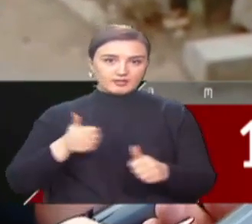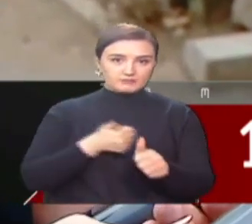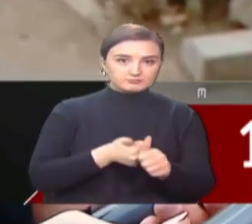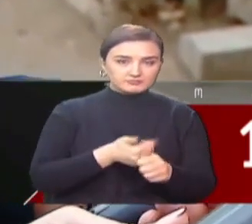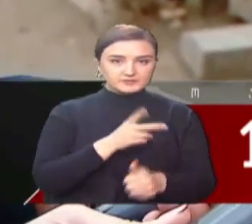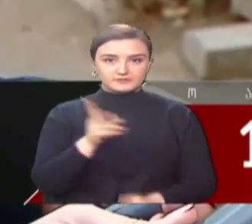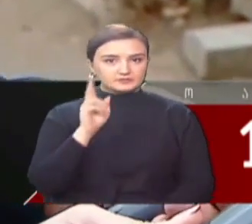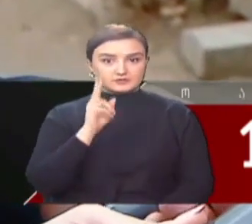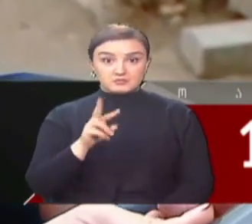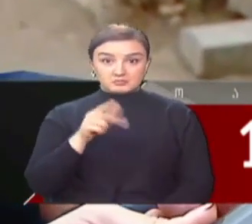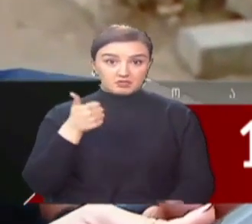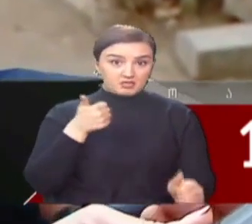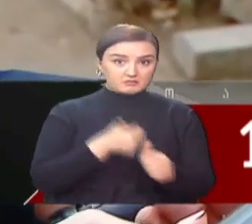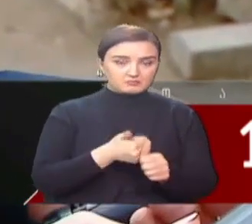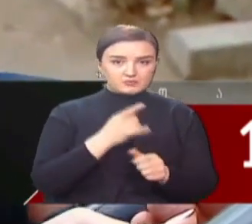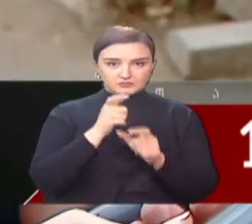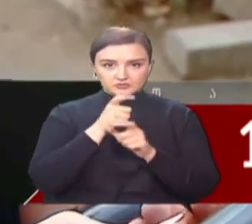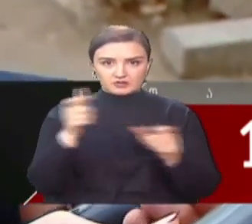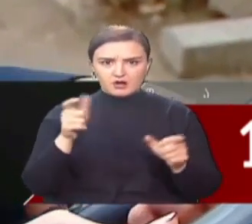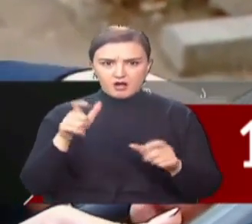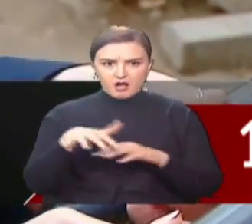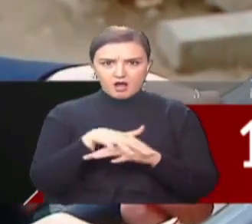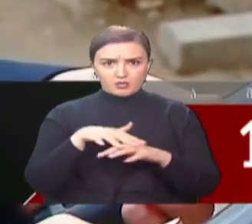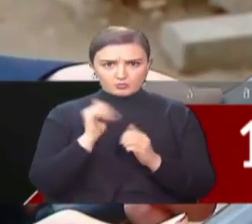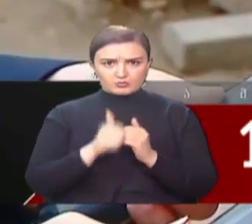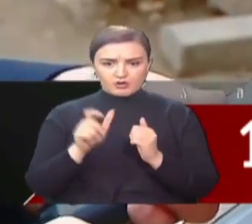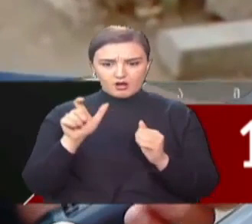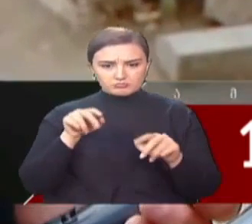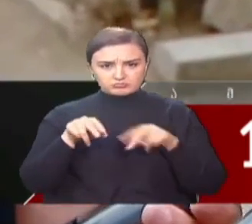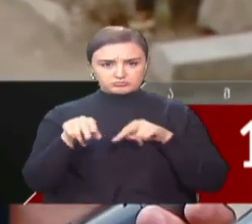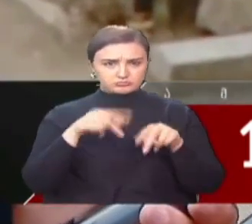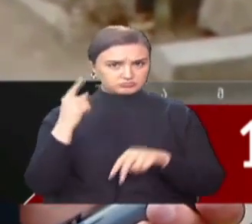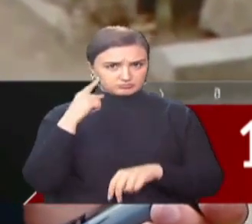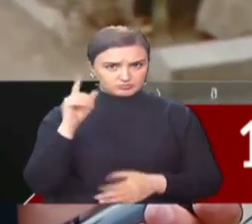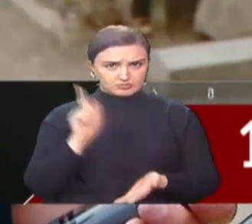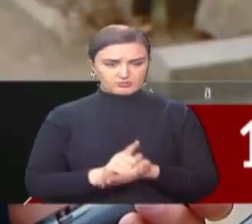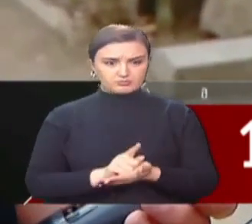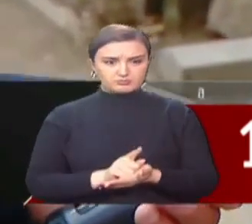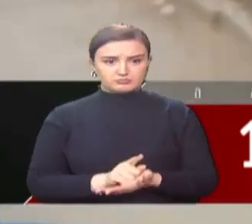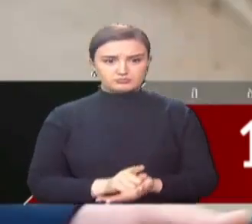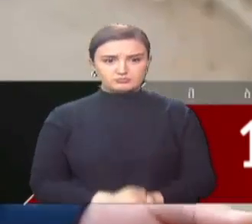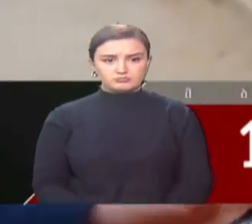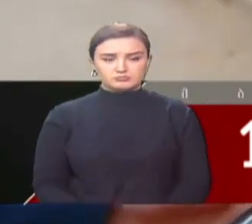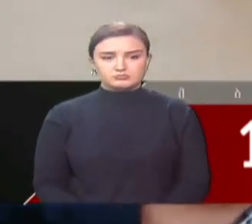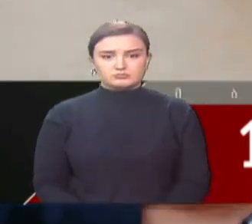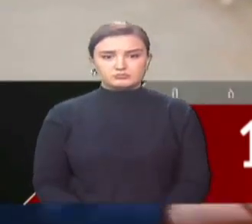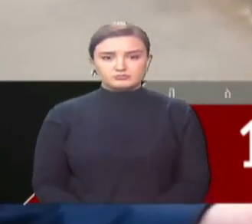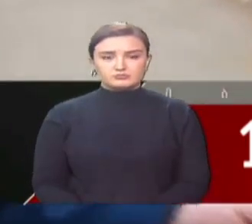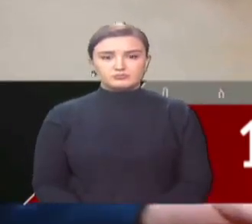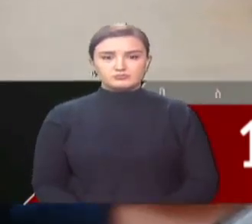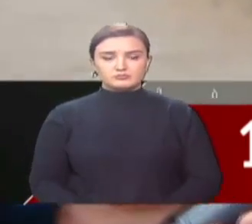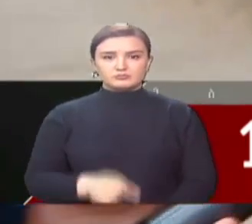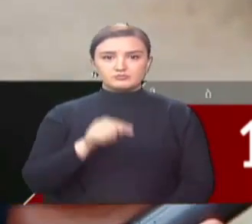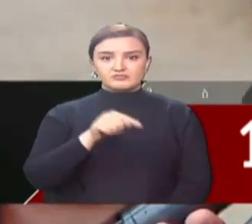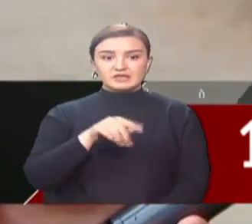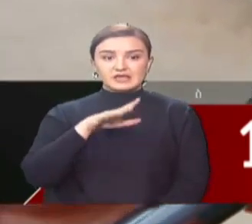ახლა იკივლებდა, სულ ხალხია აქ. აქედან ჩამოდიან, იქიდან გამოდიან, აქედან გამოდიან, სულ ხალხი. იყო ისეთი